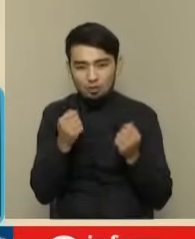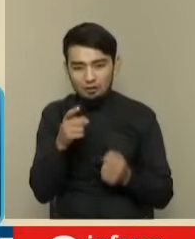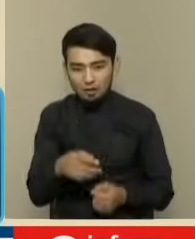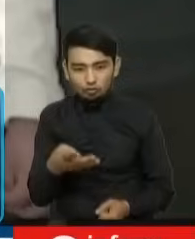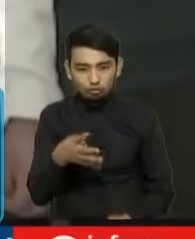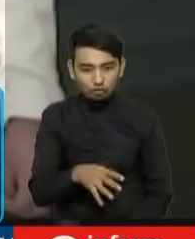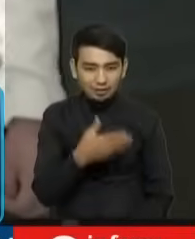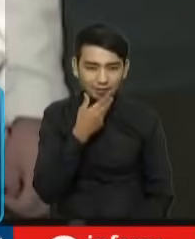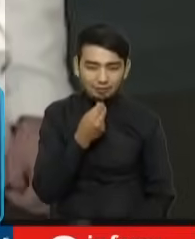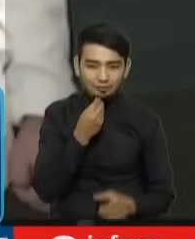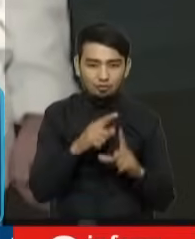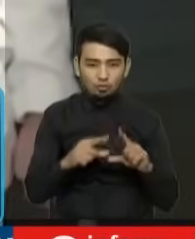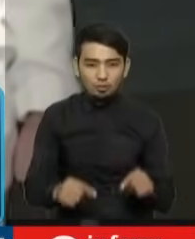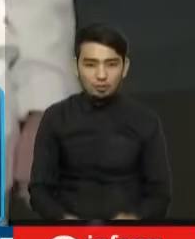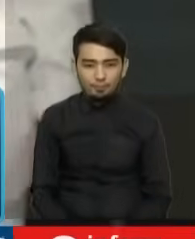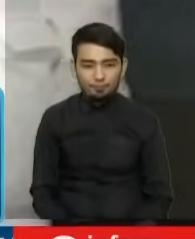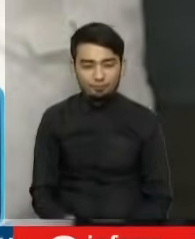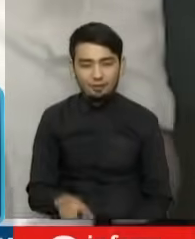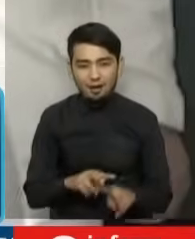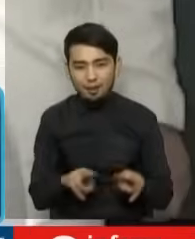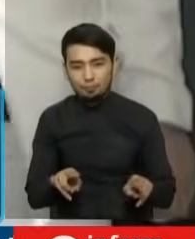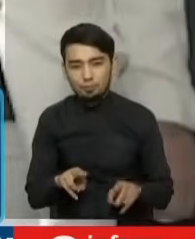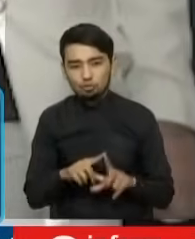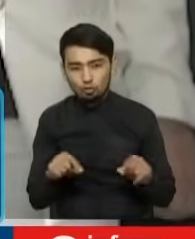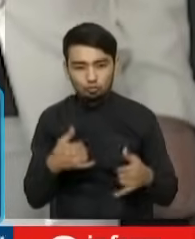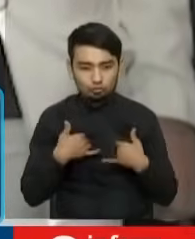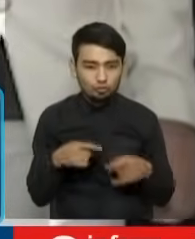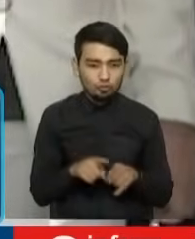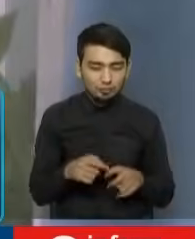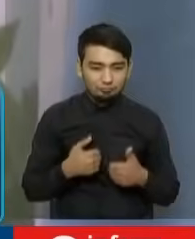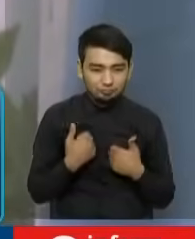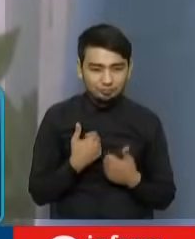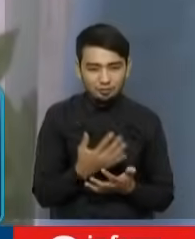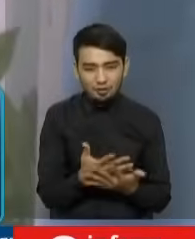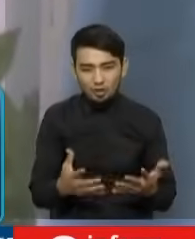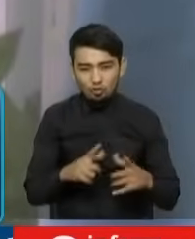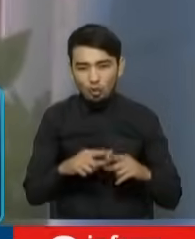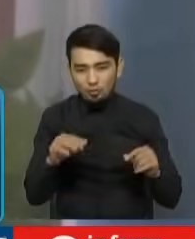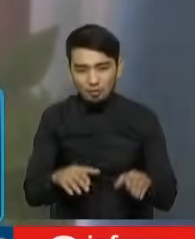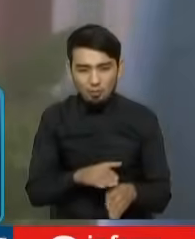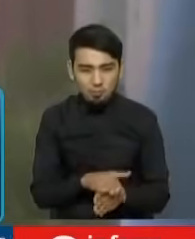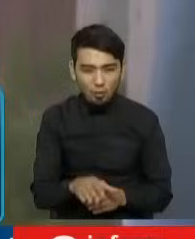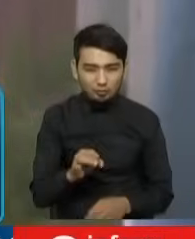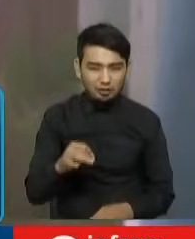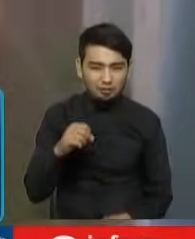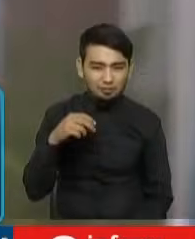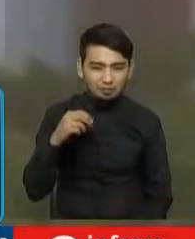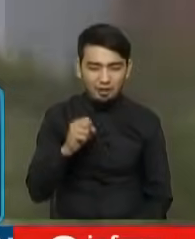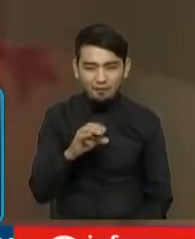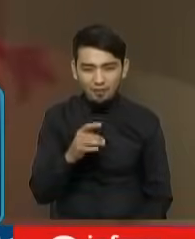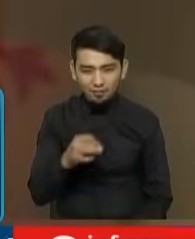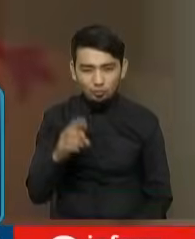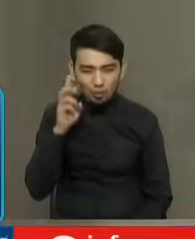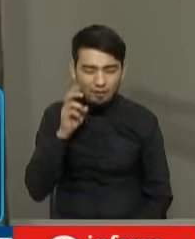Красивая школа. Стремятся в такие школы и учителя, ведь во многих населенных пунктах школы переполнены, аварийные, нет канализации или